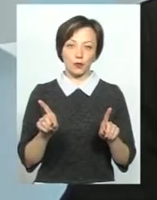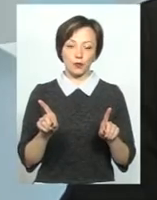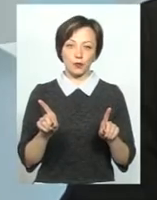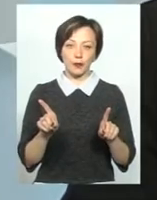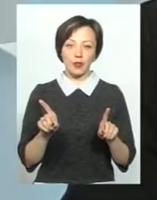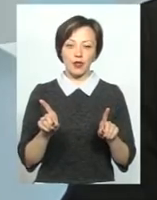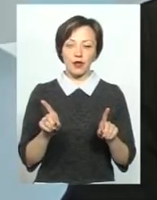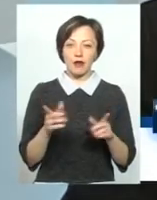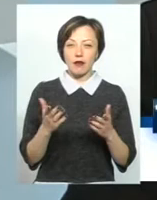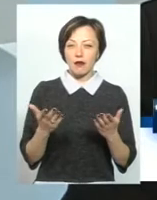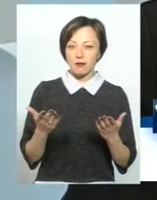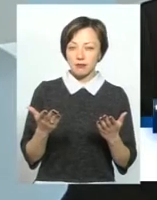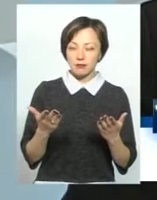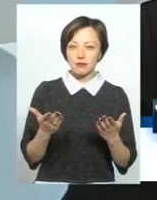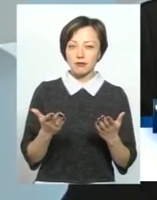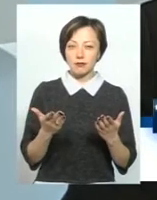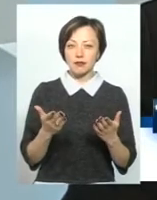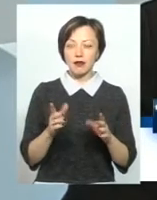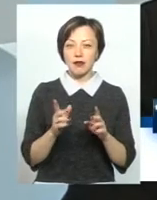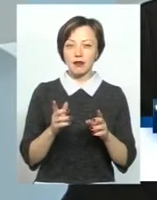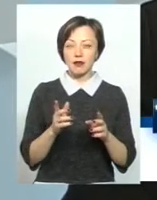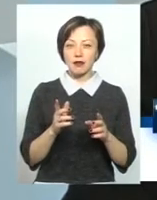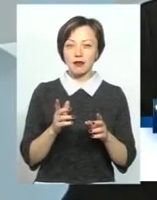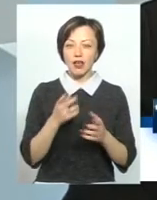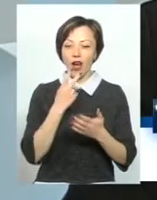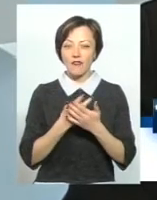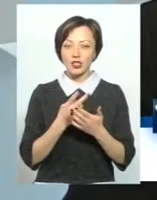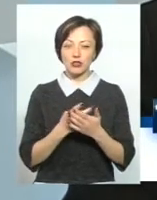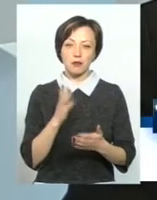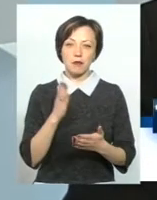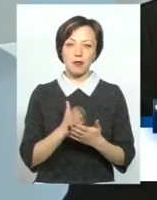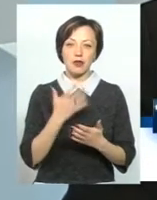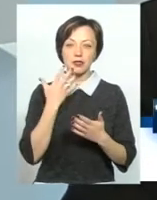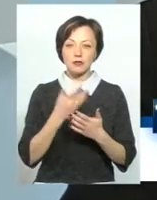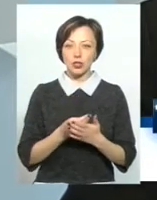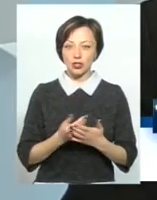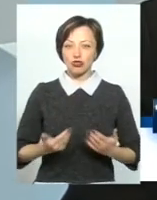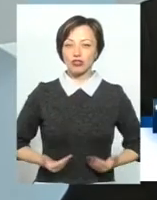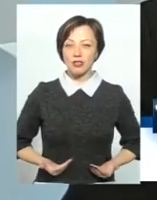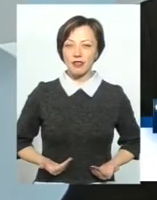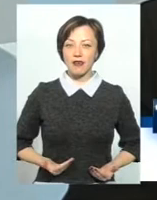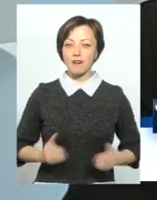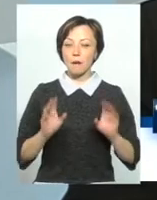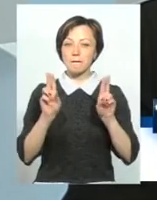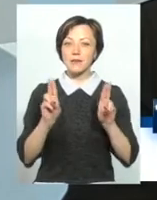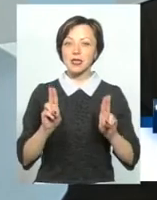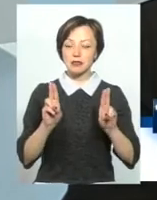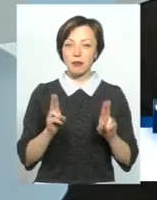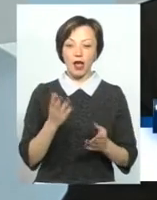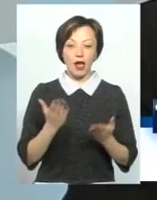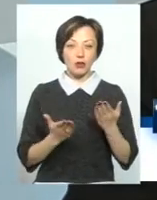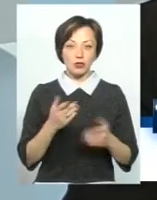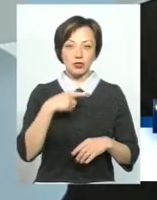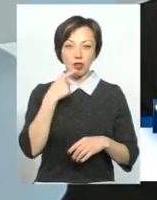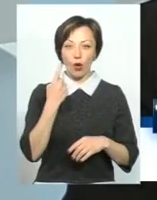унікальним явищем, і вона має свої життєві принципи. Якщо сказати, що в одній